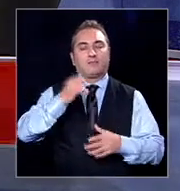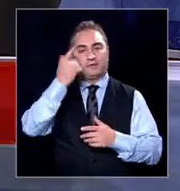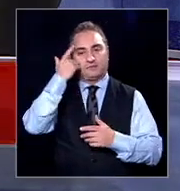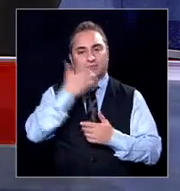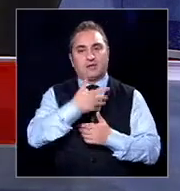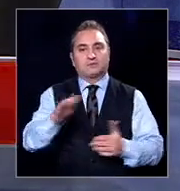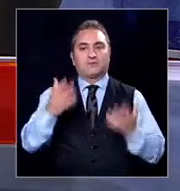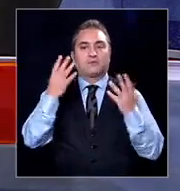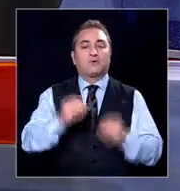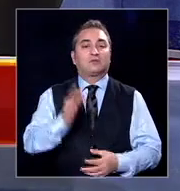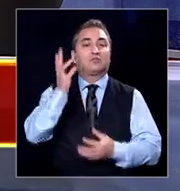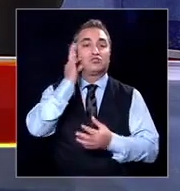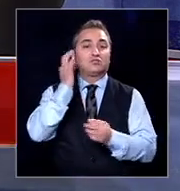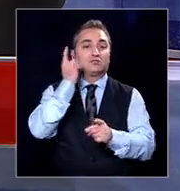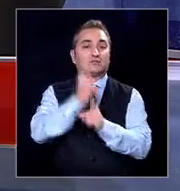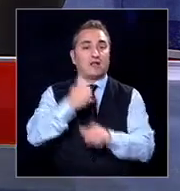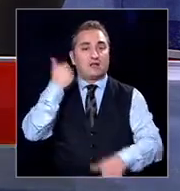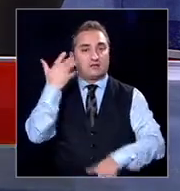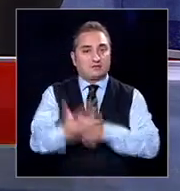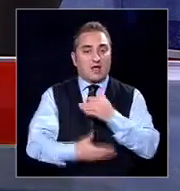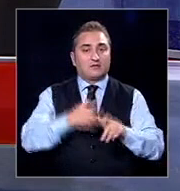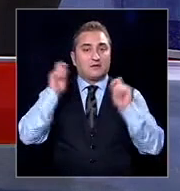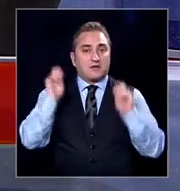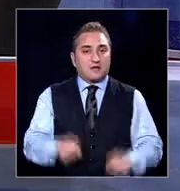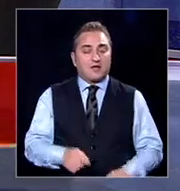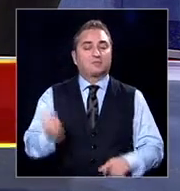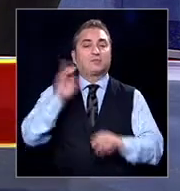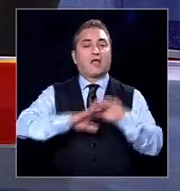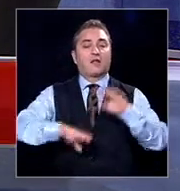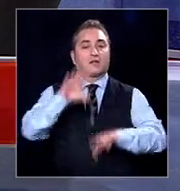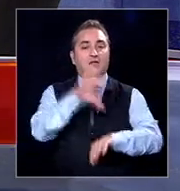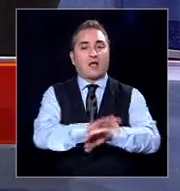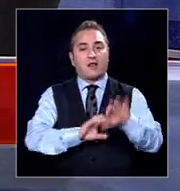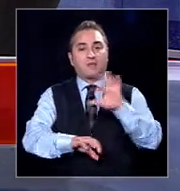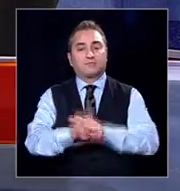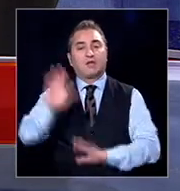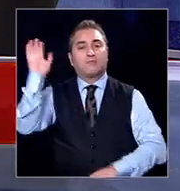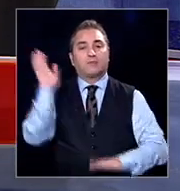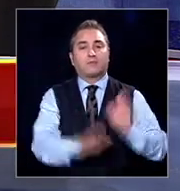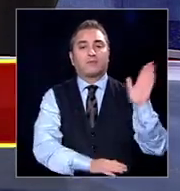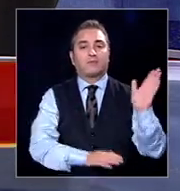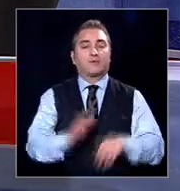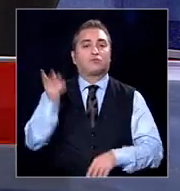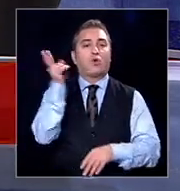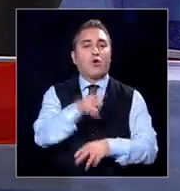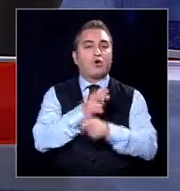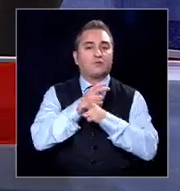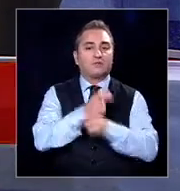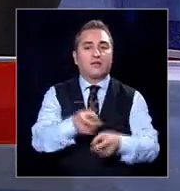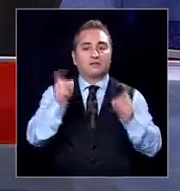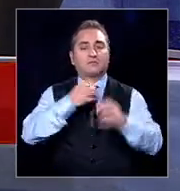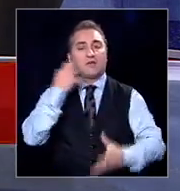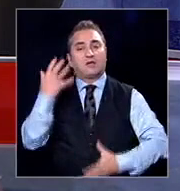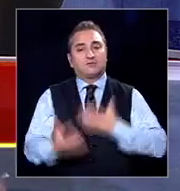Kocasının cinsel saldırısına uğrayan, elleri kelepçelenip sabaha kadar dövülen, ölümle tehdit edilen kadın o